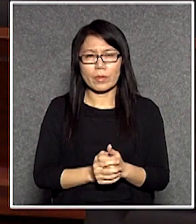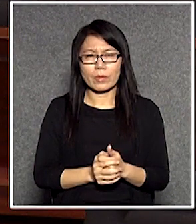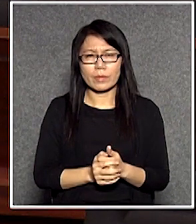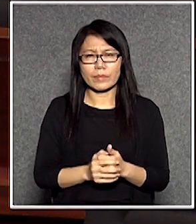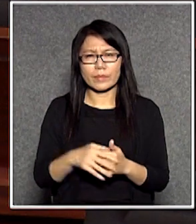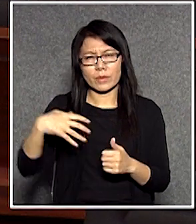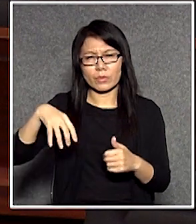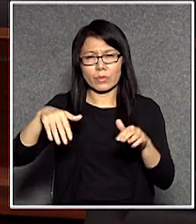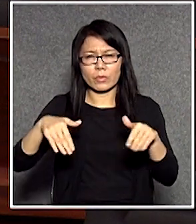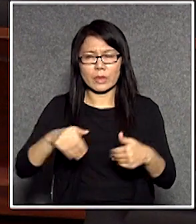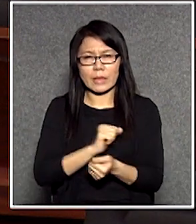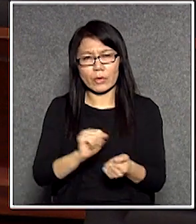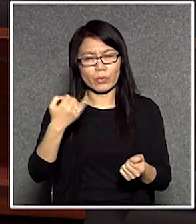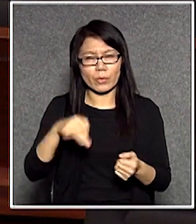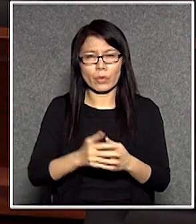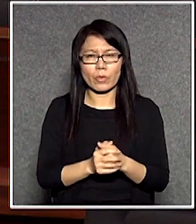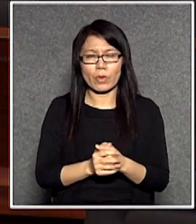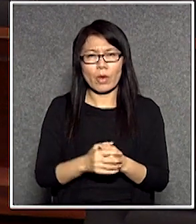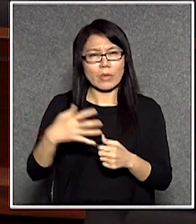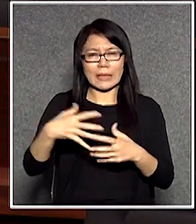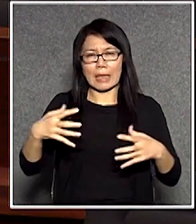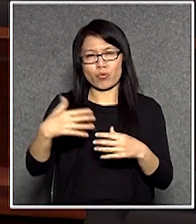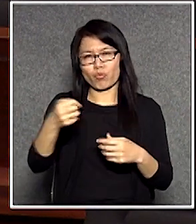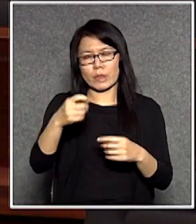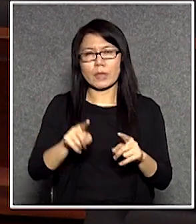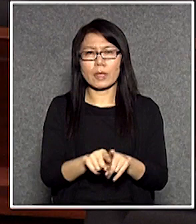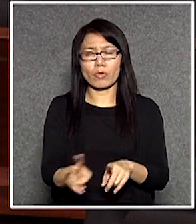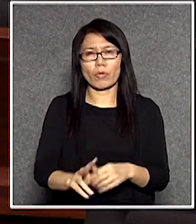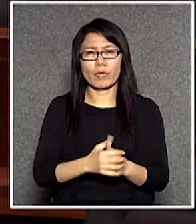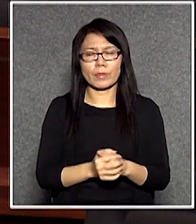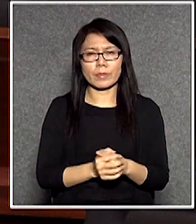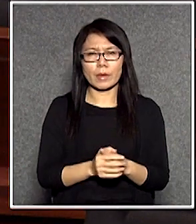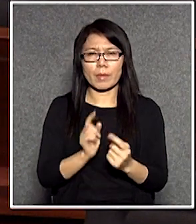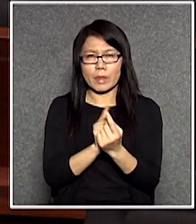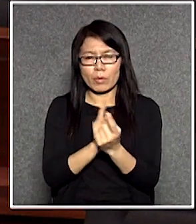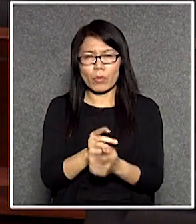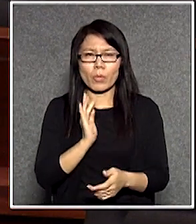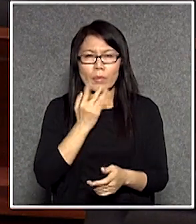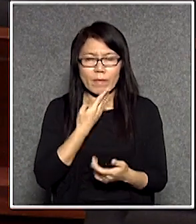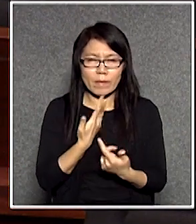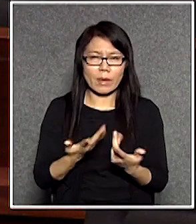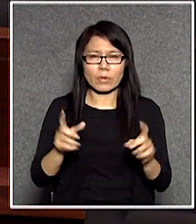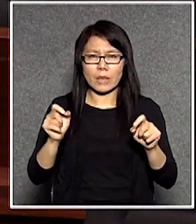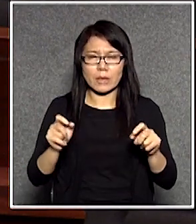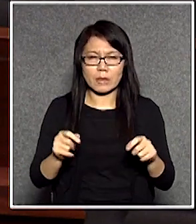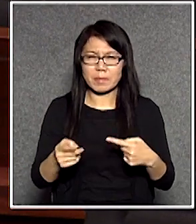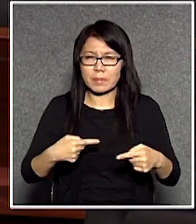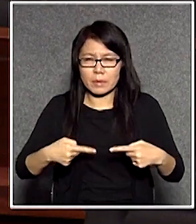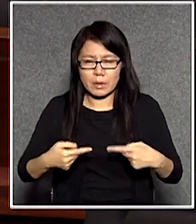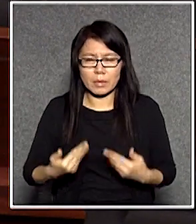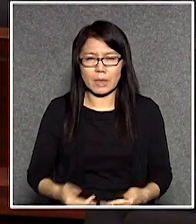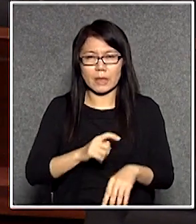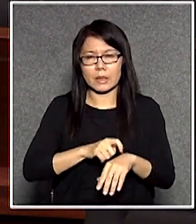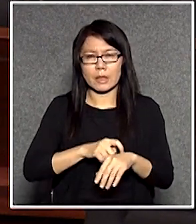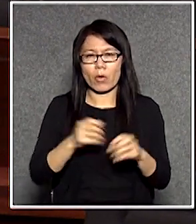真的我們沒辦法解決。我跟大主席一樣，我們即使面對一些幾無理或者幾不適合這個時代的議事